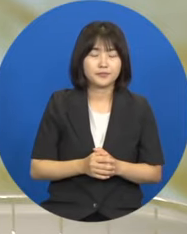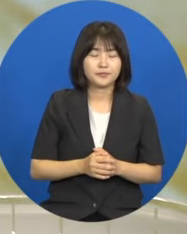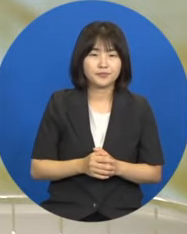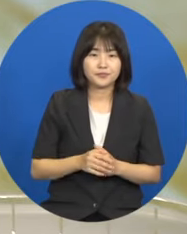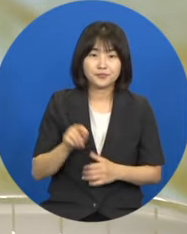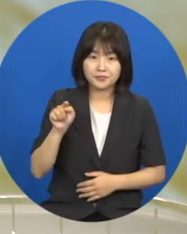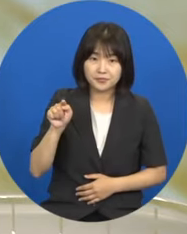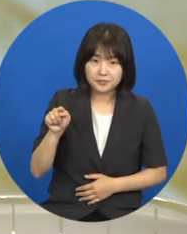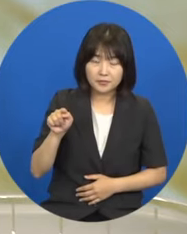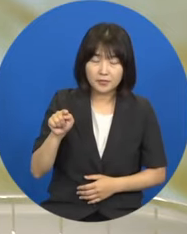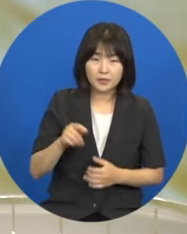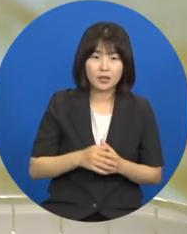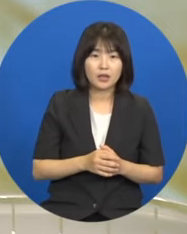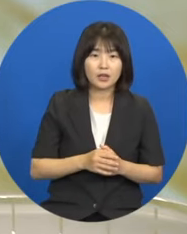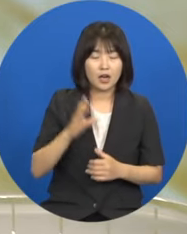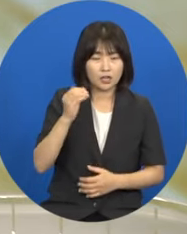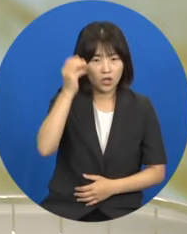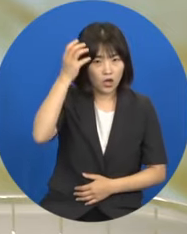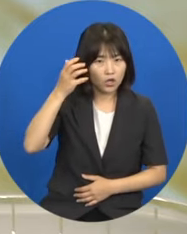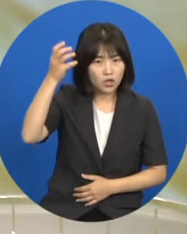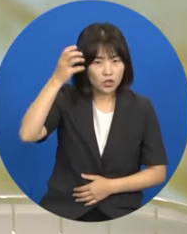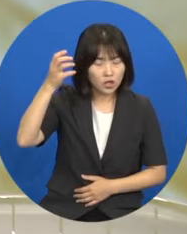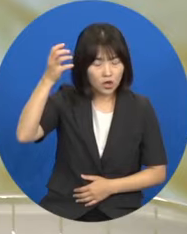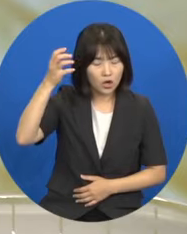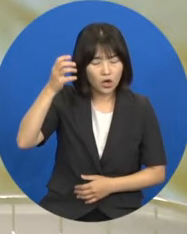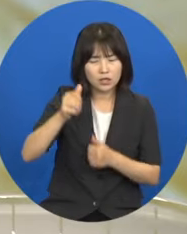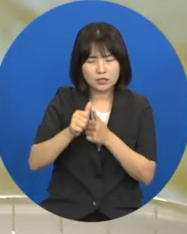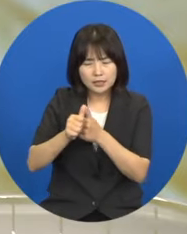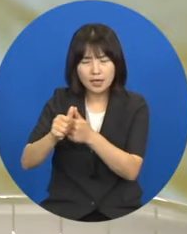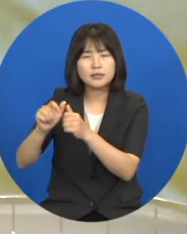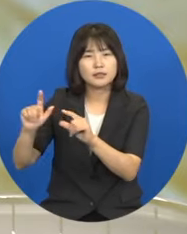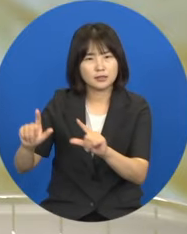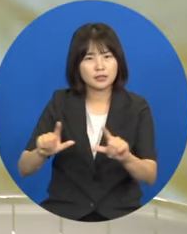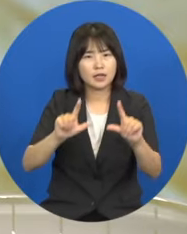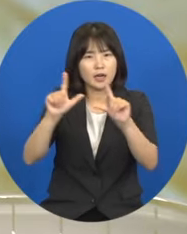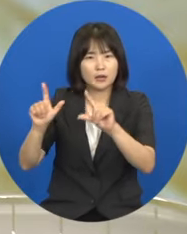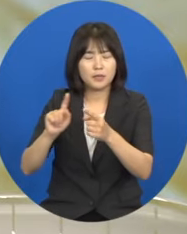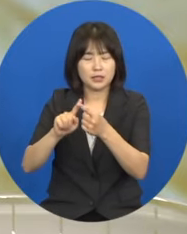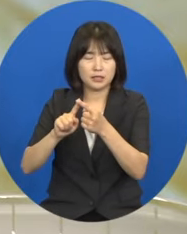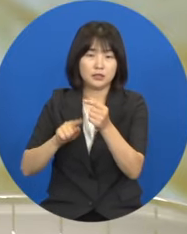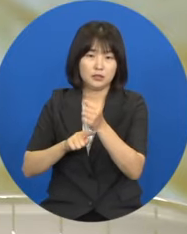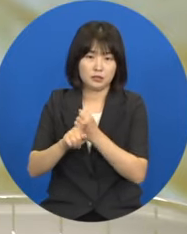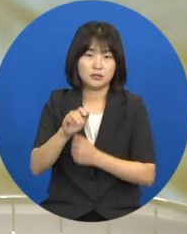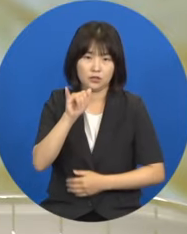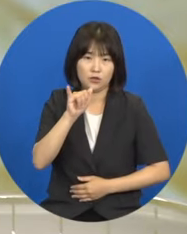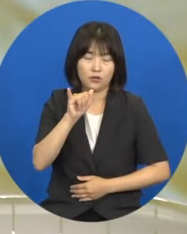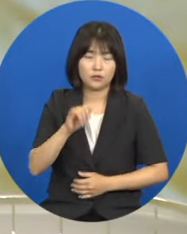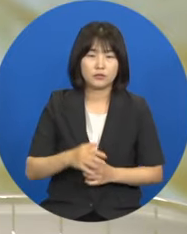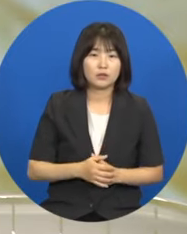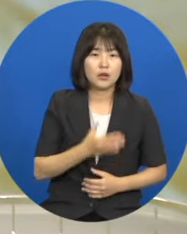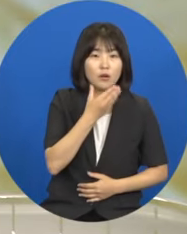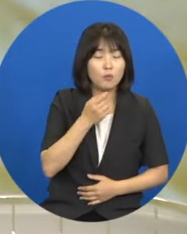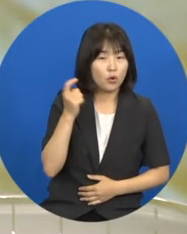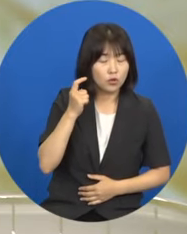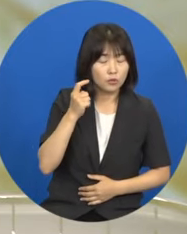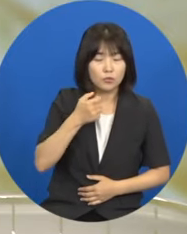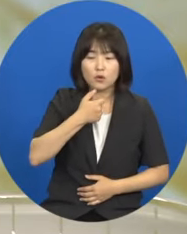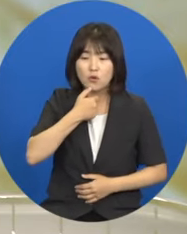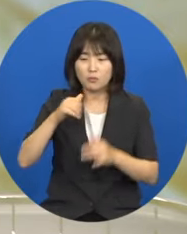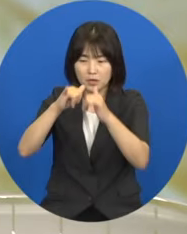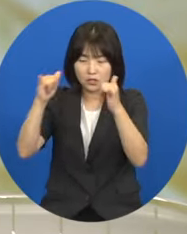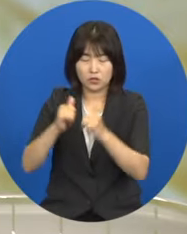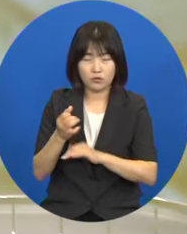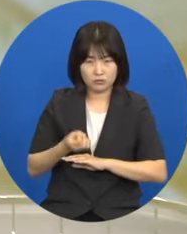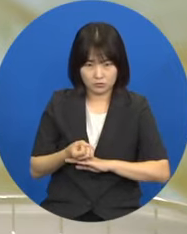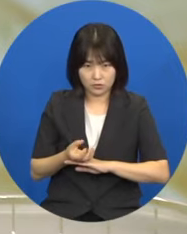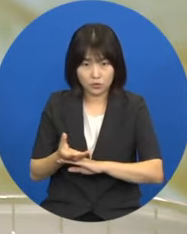동시에 성령을 따르는 삶을 의미합니다. 복음이 로마 사회로 전해졌고